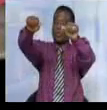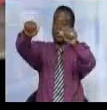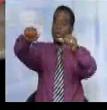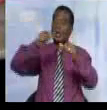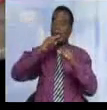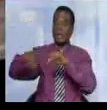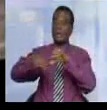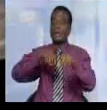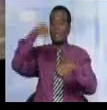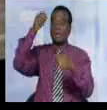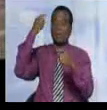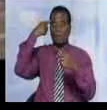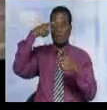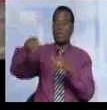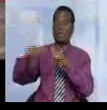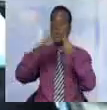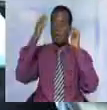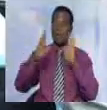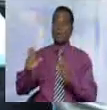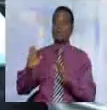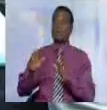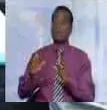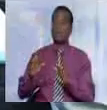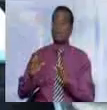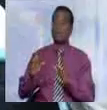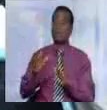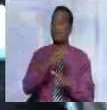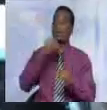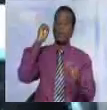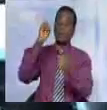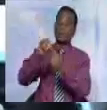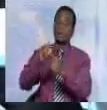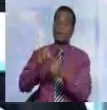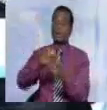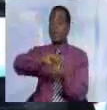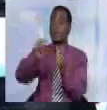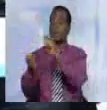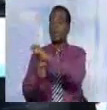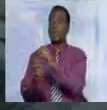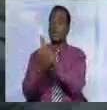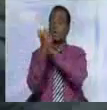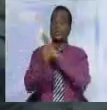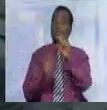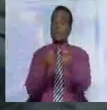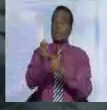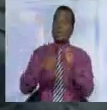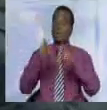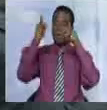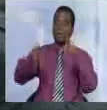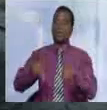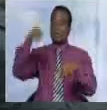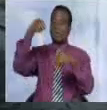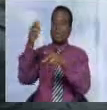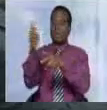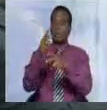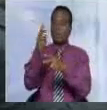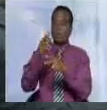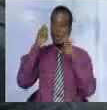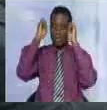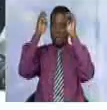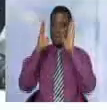est entrepris à l'endroit des acteurs du secteur. Objectif : améliorer les qualités de la gestion du personnel d'encadrement